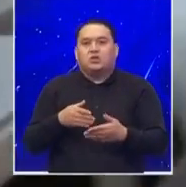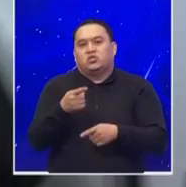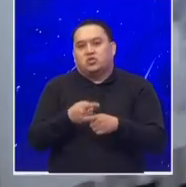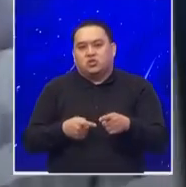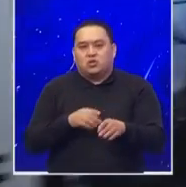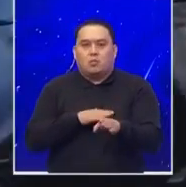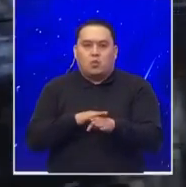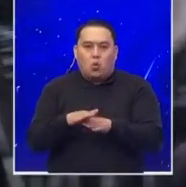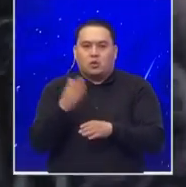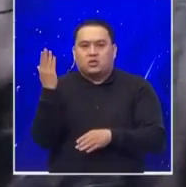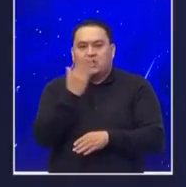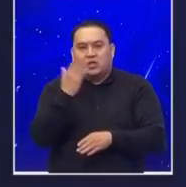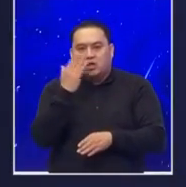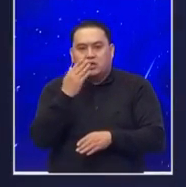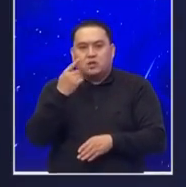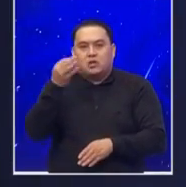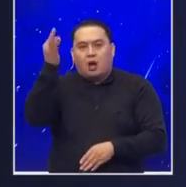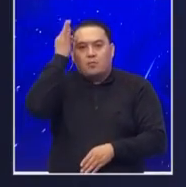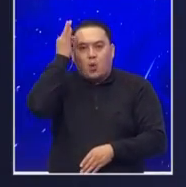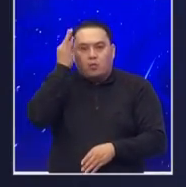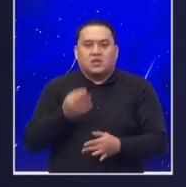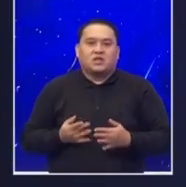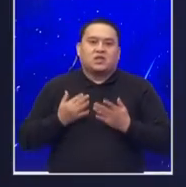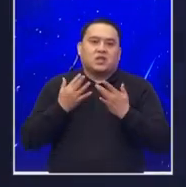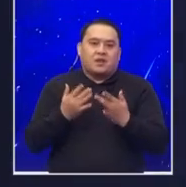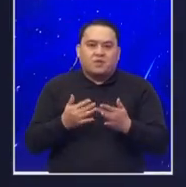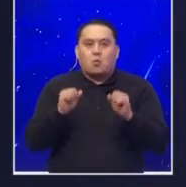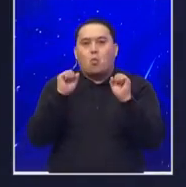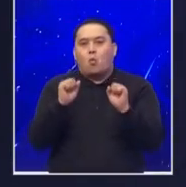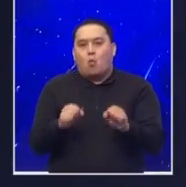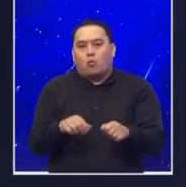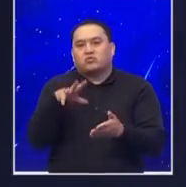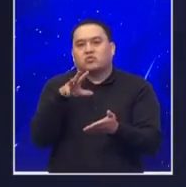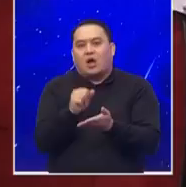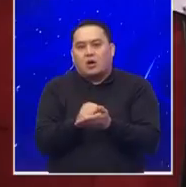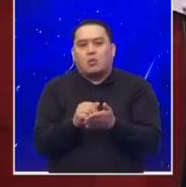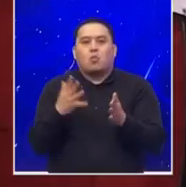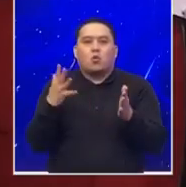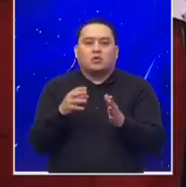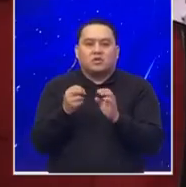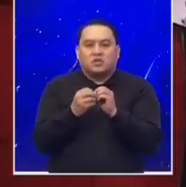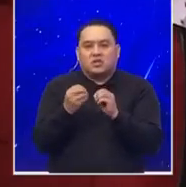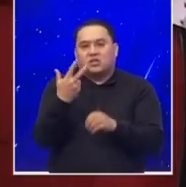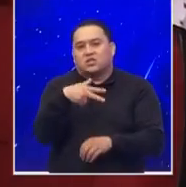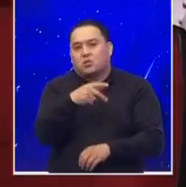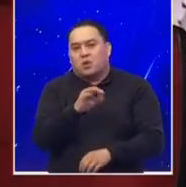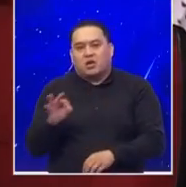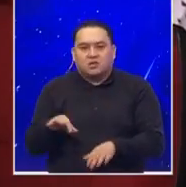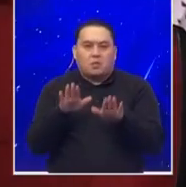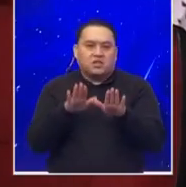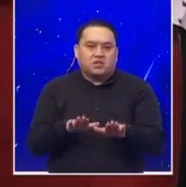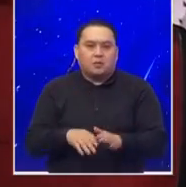частичной заполняемости кинозалов. Напомним, согласно требованиям, зрители могут занимать не больше 30%